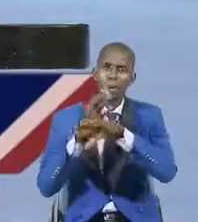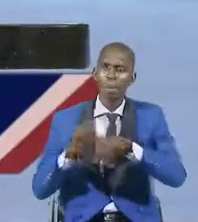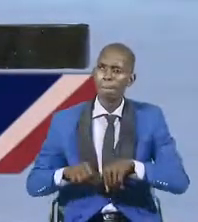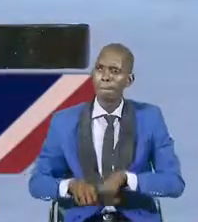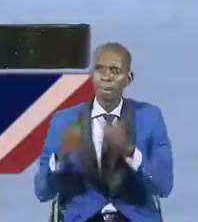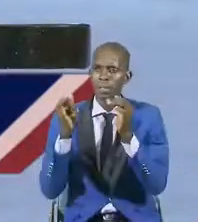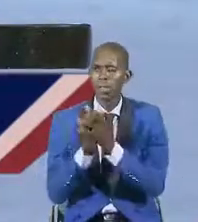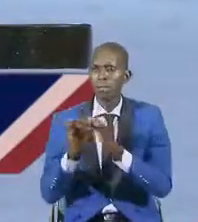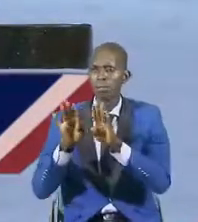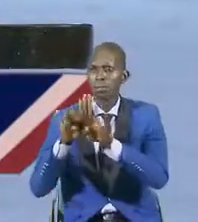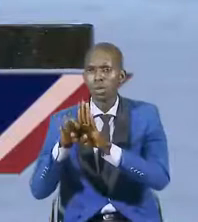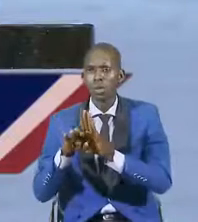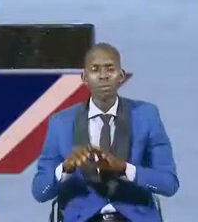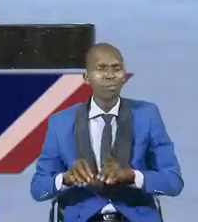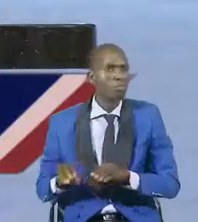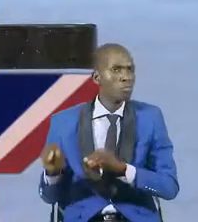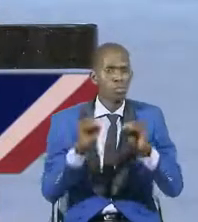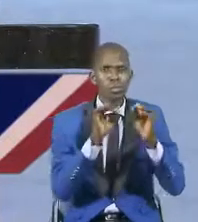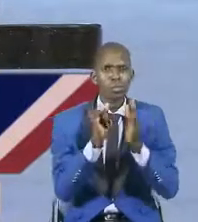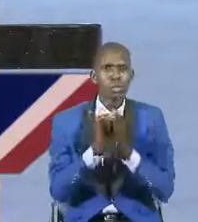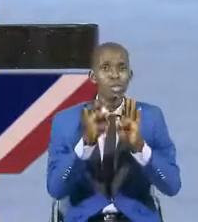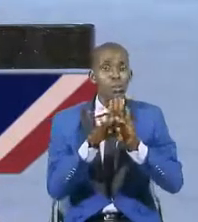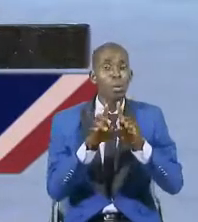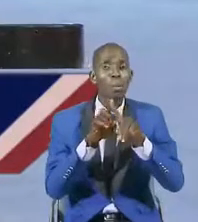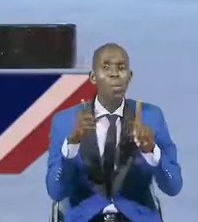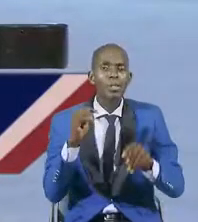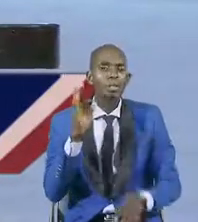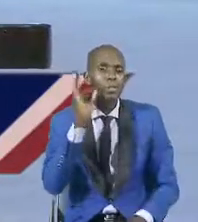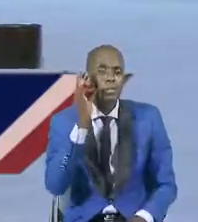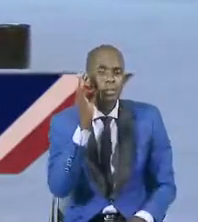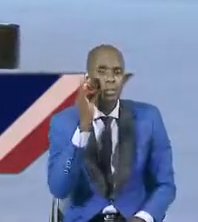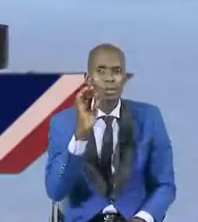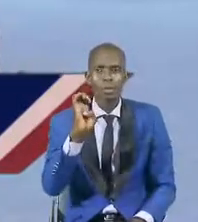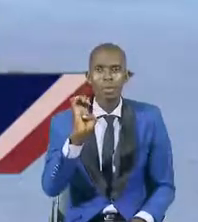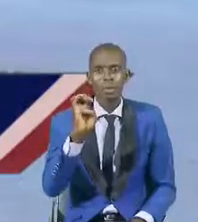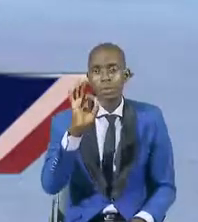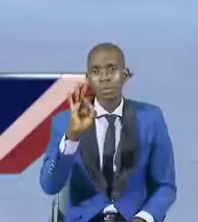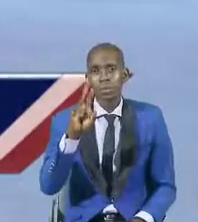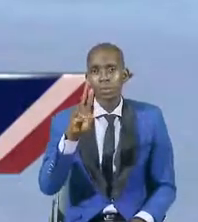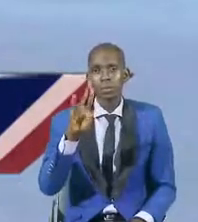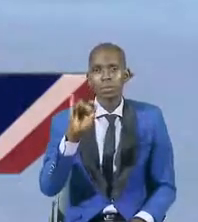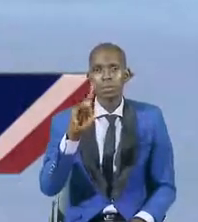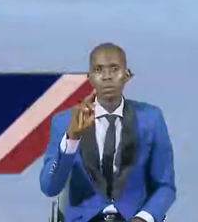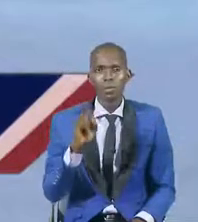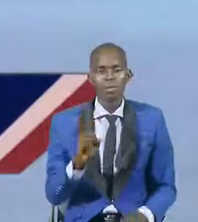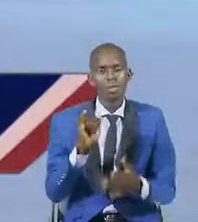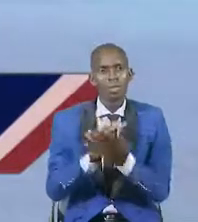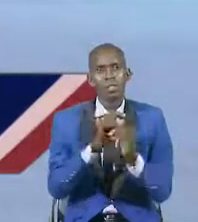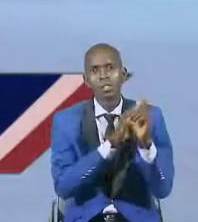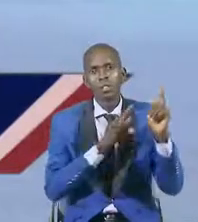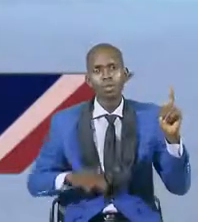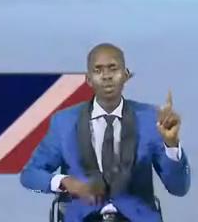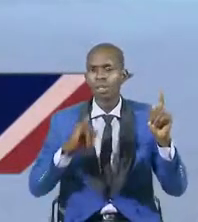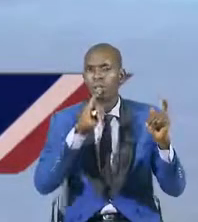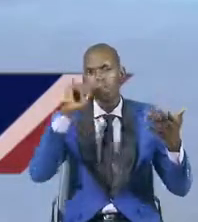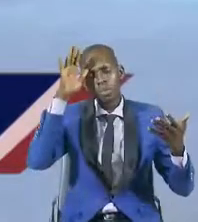peuvent briser la porte là. Ils peuvent casser la porte là. Mais le fruit que le Seigneur espère, le